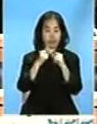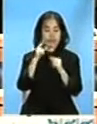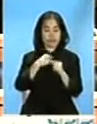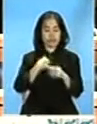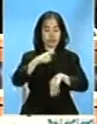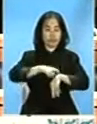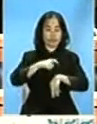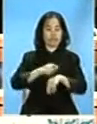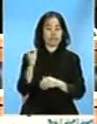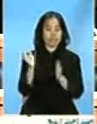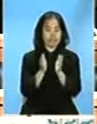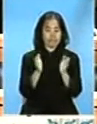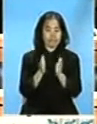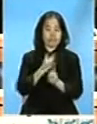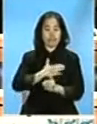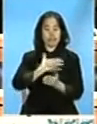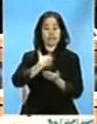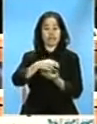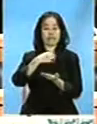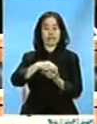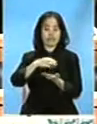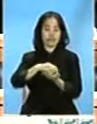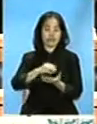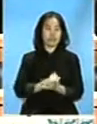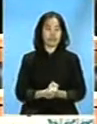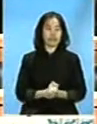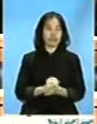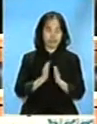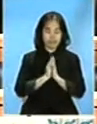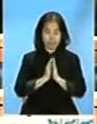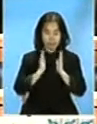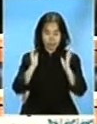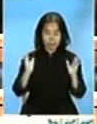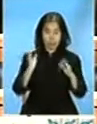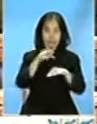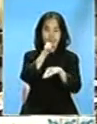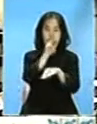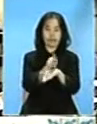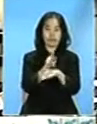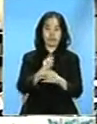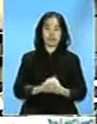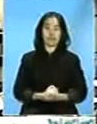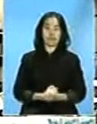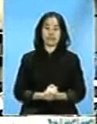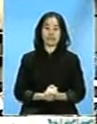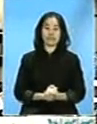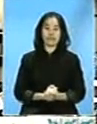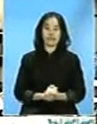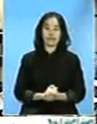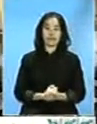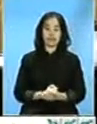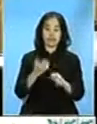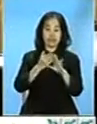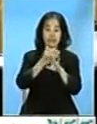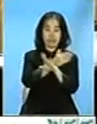ช้เวลาเพียงสั้นแก่ของรัฐสภาเพียงแค่นี้ครับขอขอบพระคุณท่านประธานครับ ครับเมื่อสัก